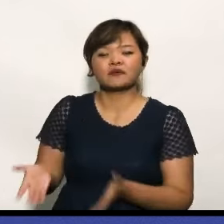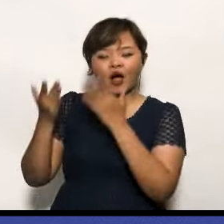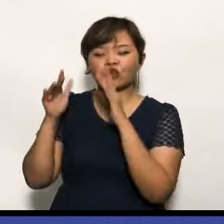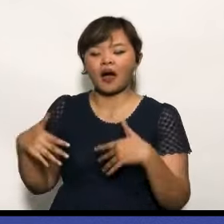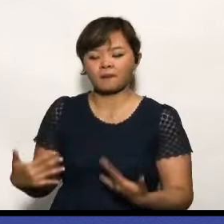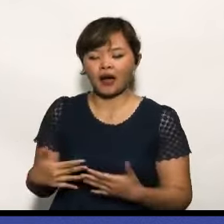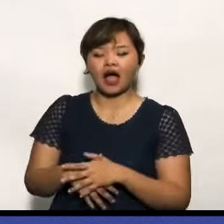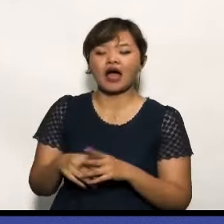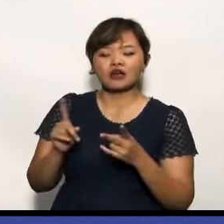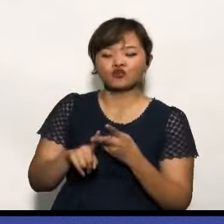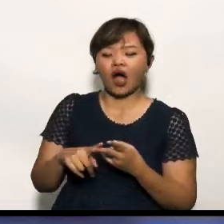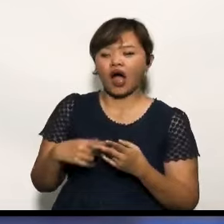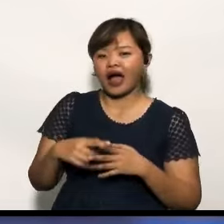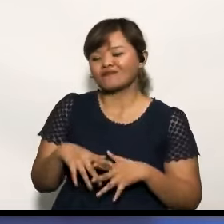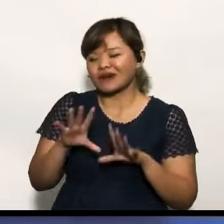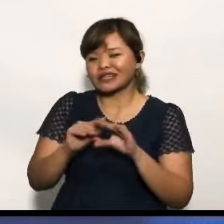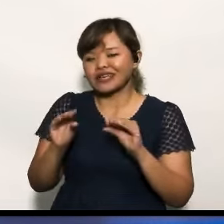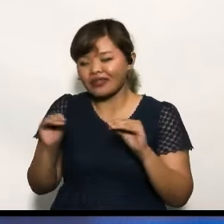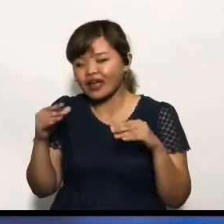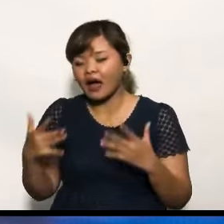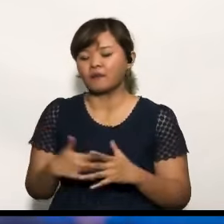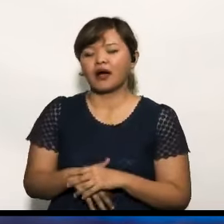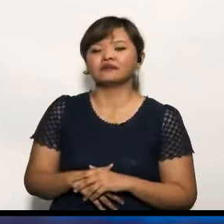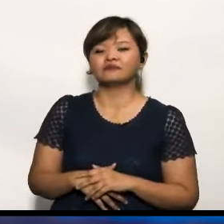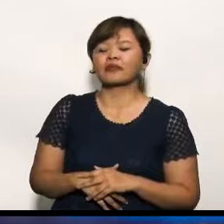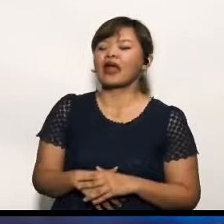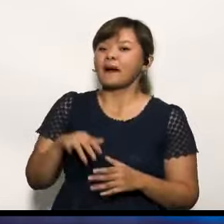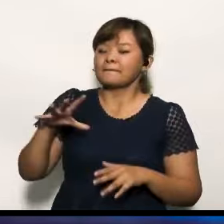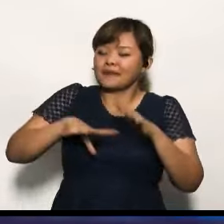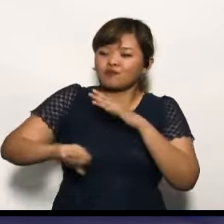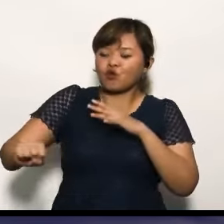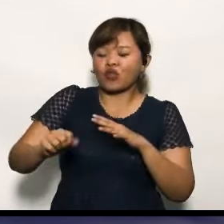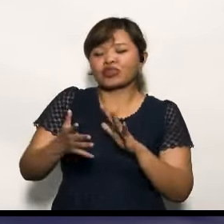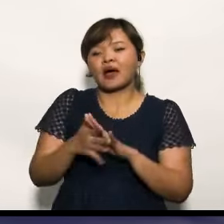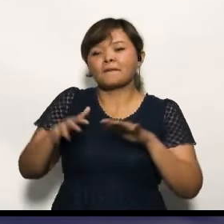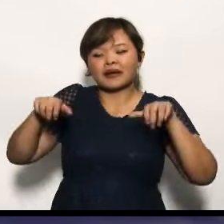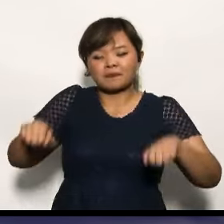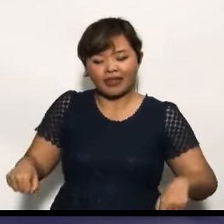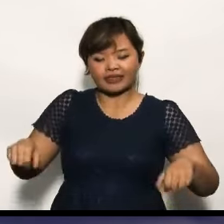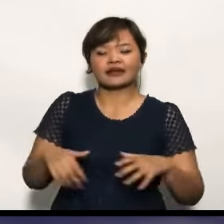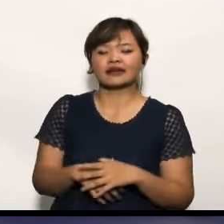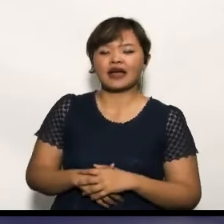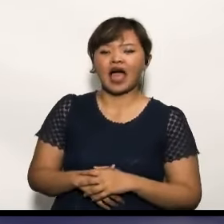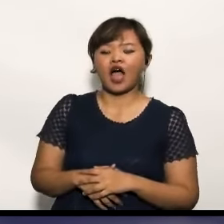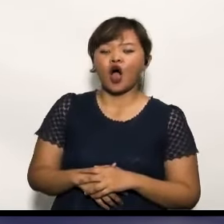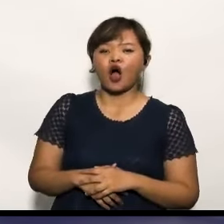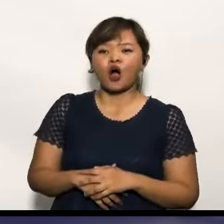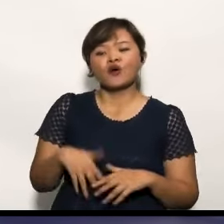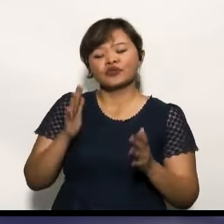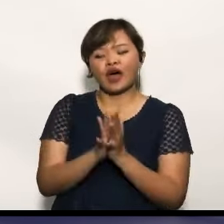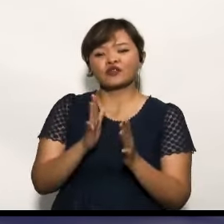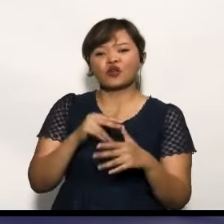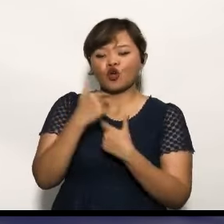harus dikerjakan. Nah, merebut dan menempati. Bahkan di Yosua 11 ayat 23 dikatakan